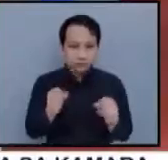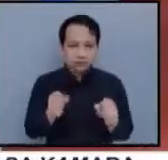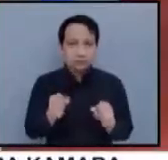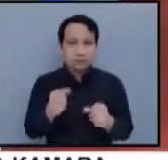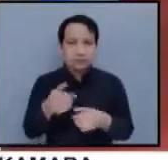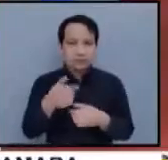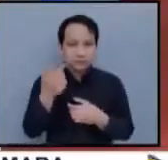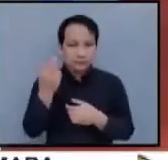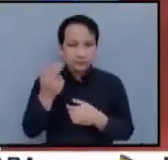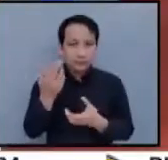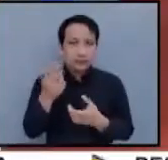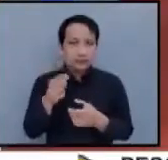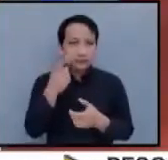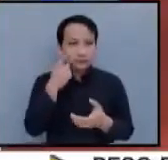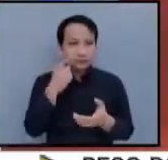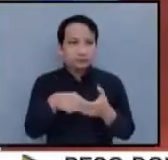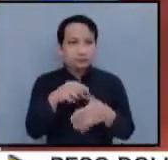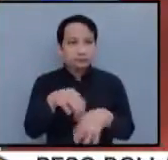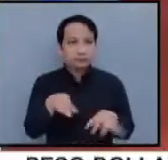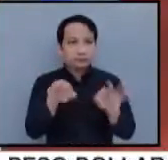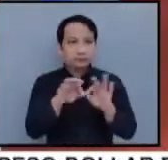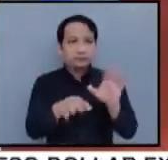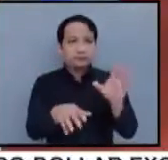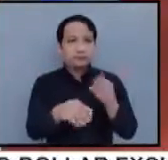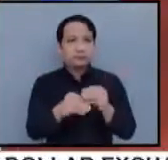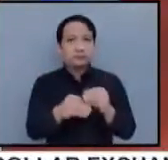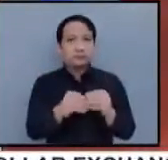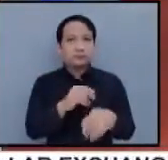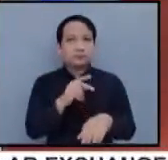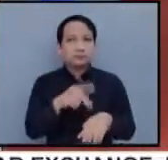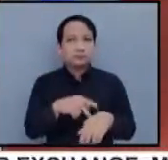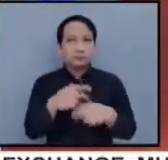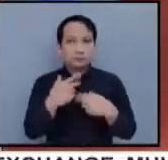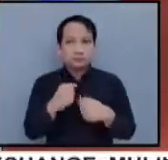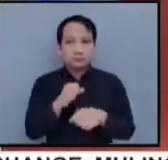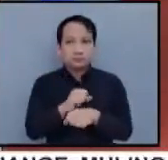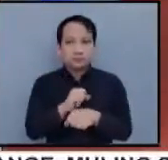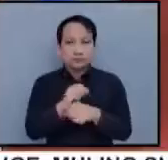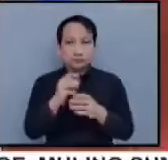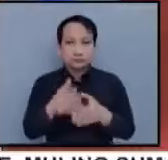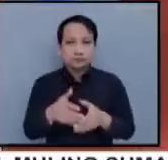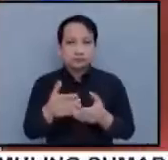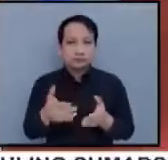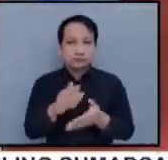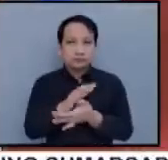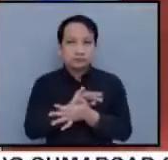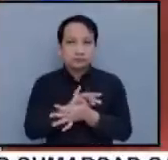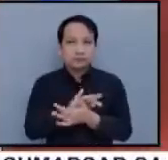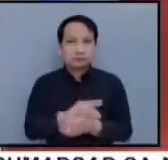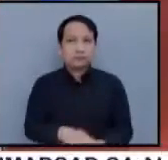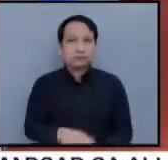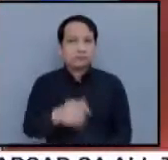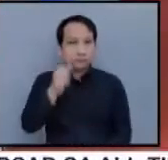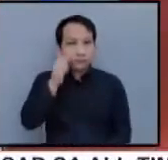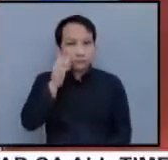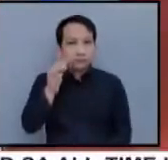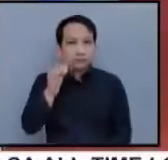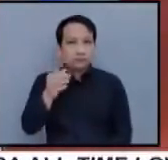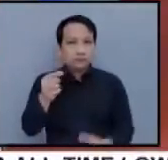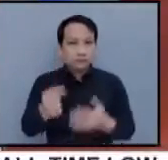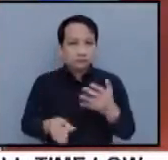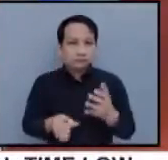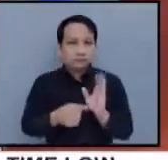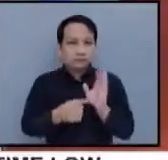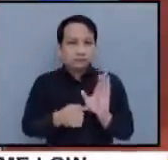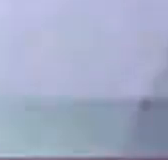ng Pangulo ang mahalagang ginagampanan ng Filipino health workers, lalo na ngayong pandemic. Si Alan Francisco sa Detalye Live.